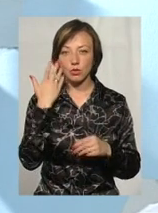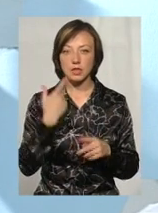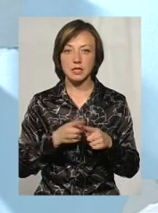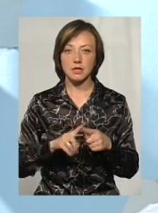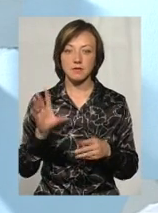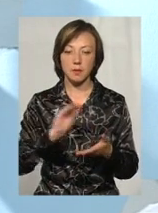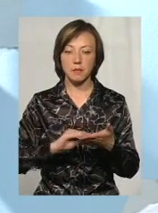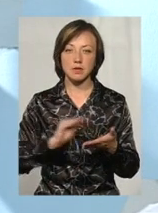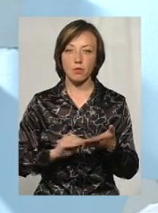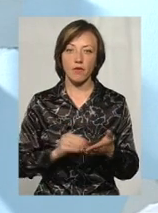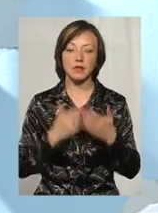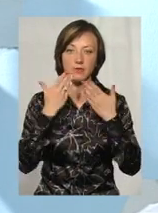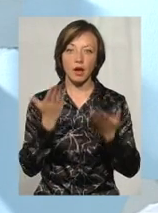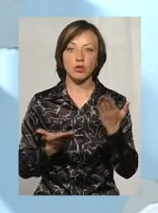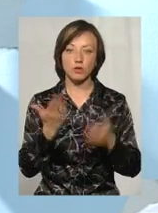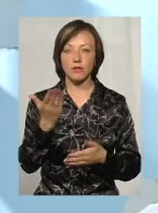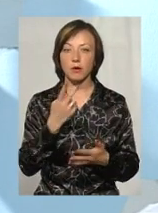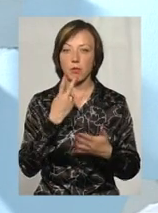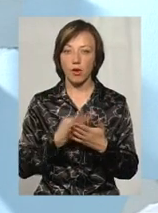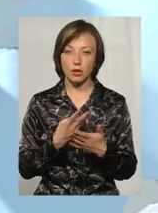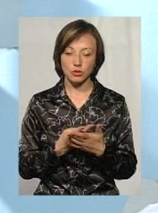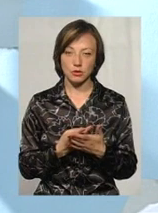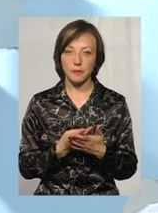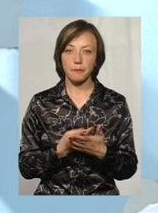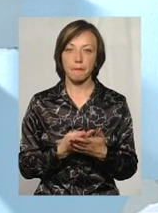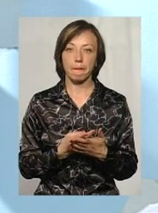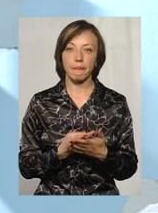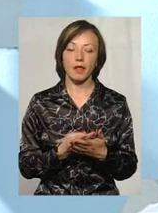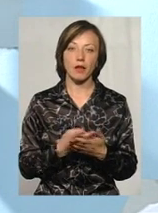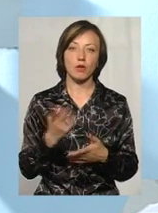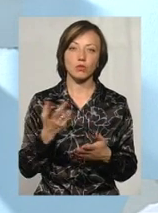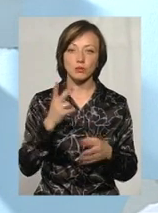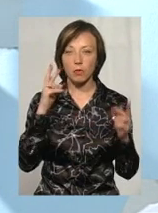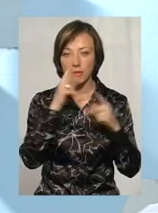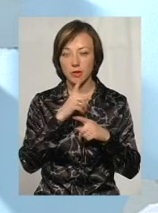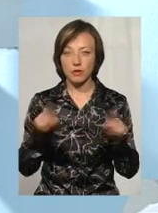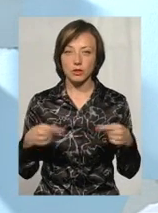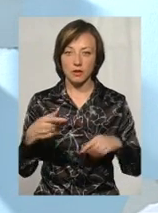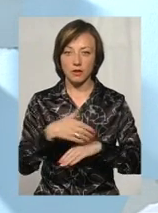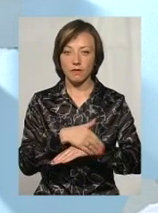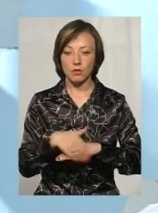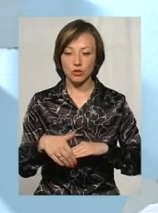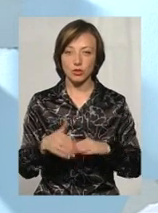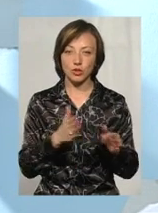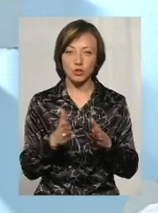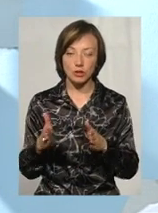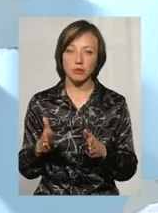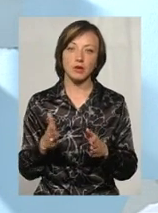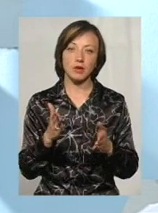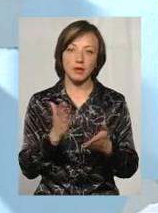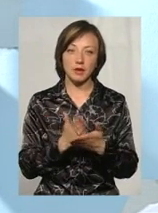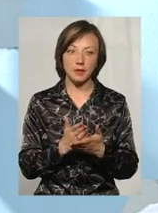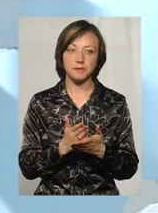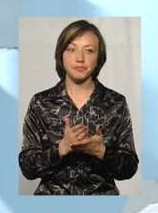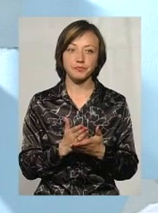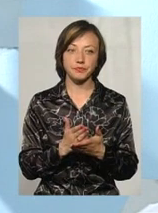ж таки письмове звернення. Тому, якщо ви бачите якусь недоцільність в організації вулично-шляхової мережі в нашому місті, у нас є спеціальний відділ, який реагує на всі